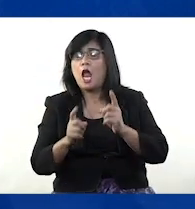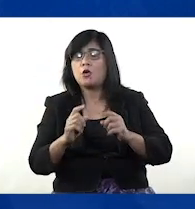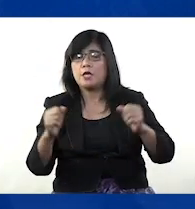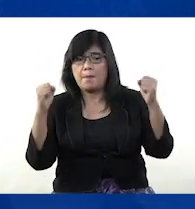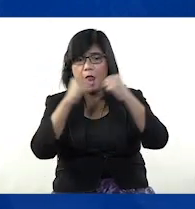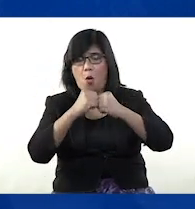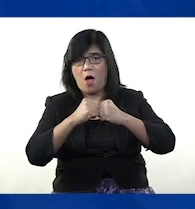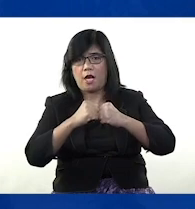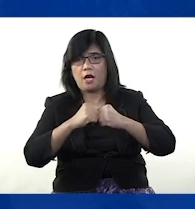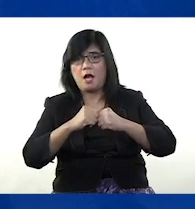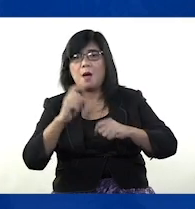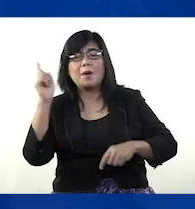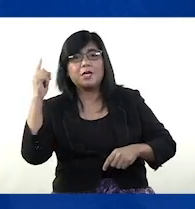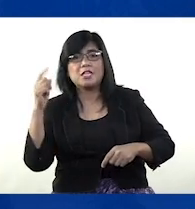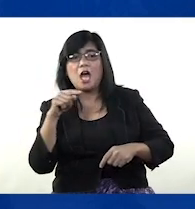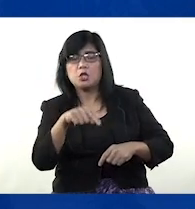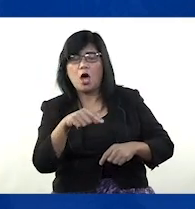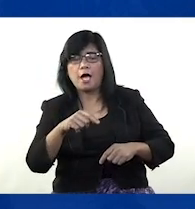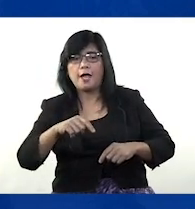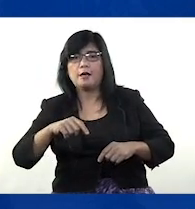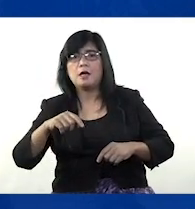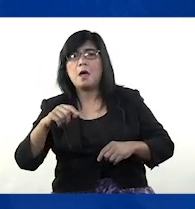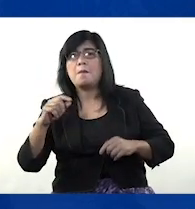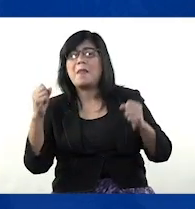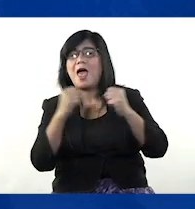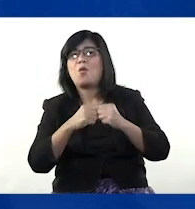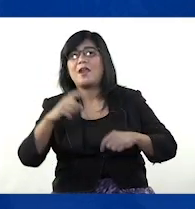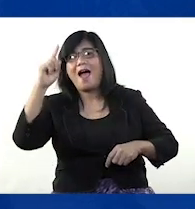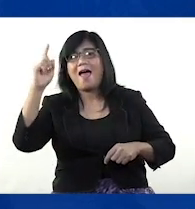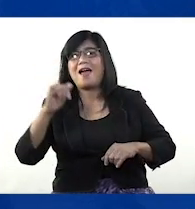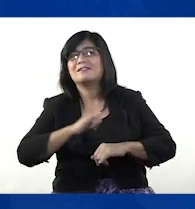kapal dan siapa melakukan Yi akan mendatangkan hukuman atas dirinya